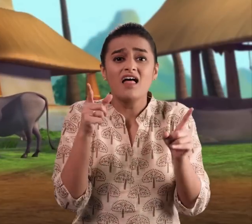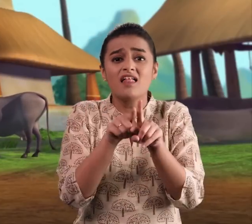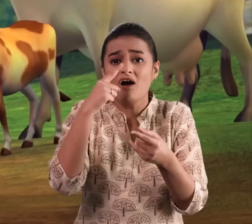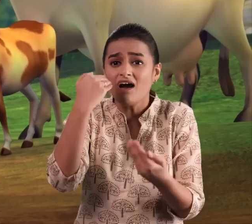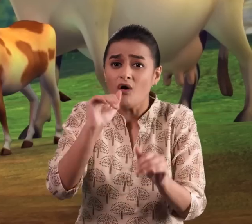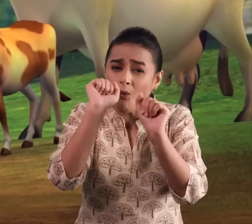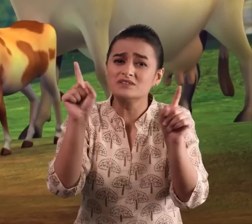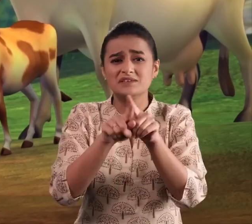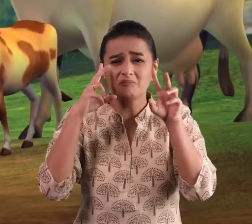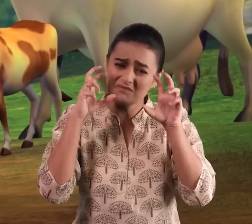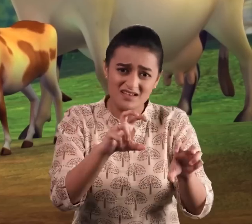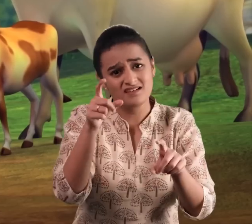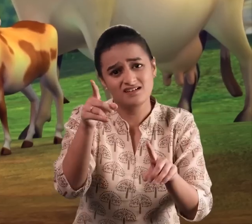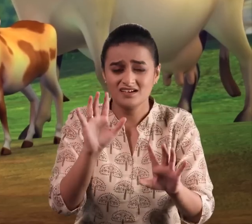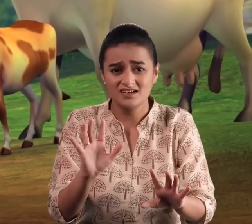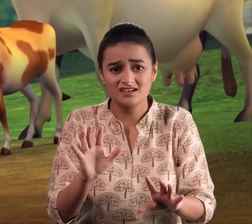बच्ची की तरह ध्यान रखना।